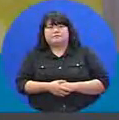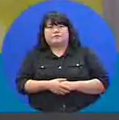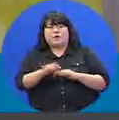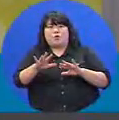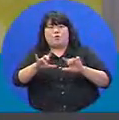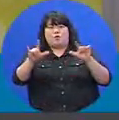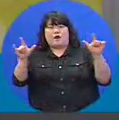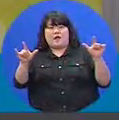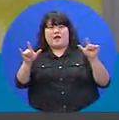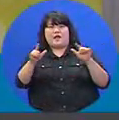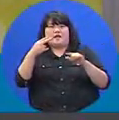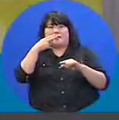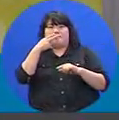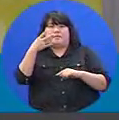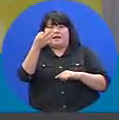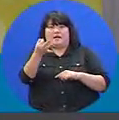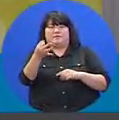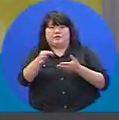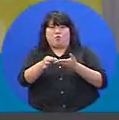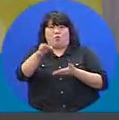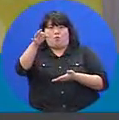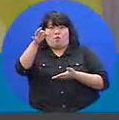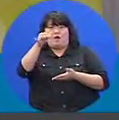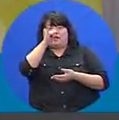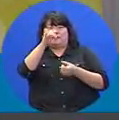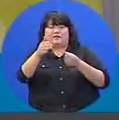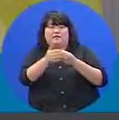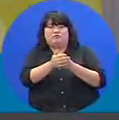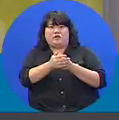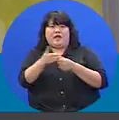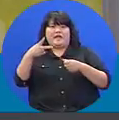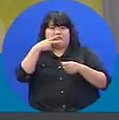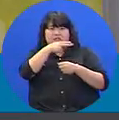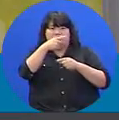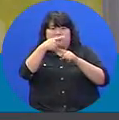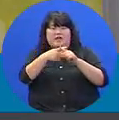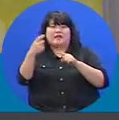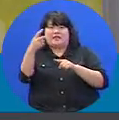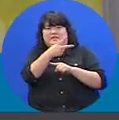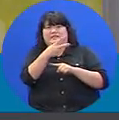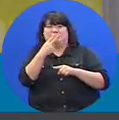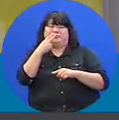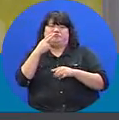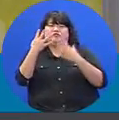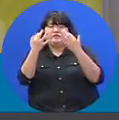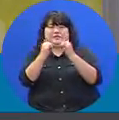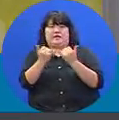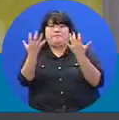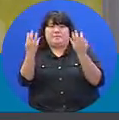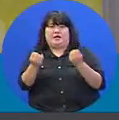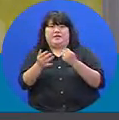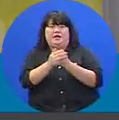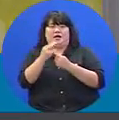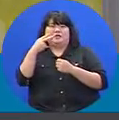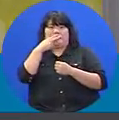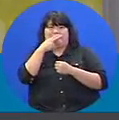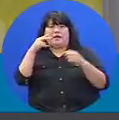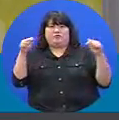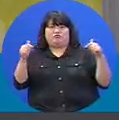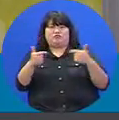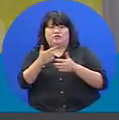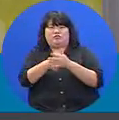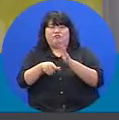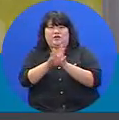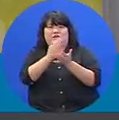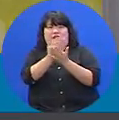올 초 담뱃값이 오르면서 담배를 끊었다가 다시 피우시는 분들이 많을 텐데요. 흡연율을 낮추기 위해 다양한